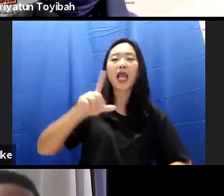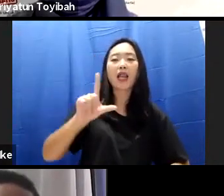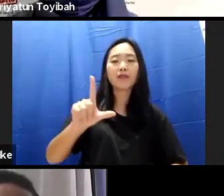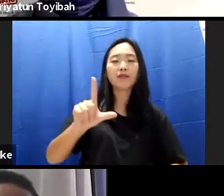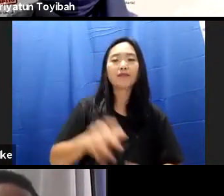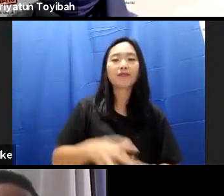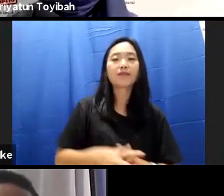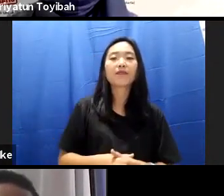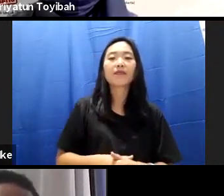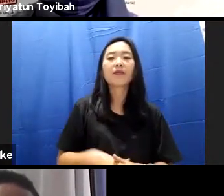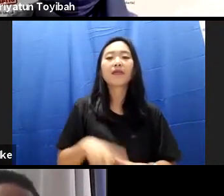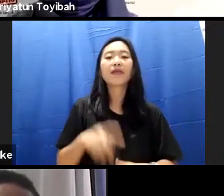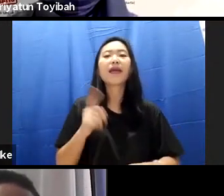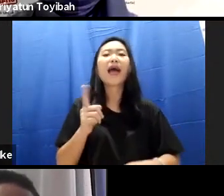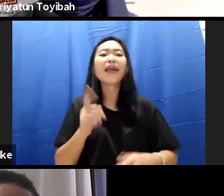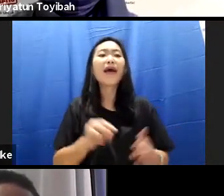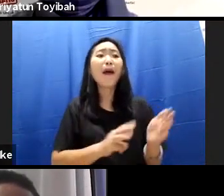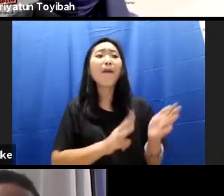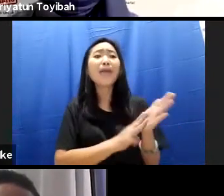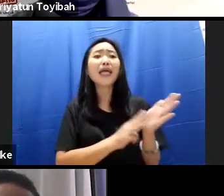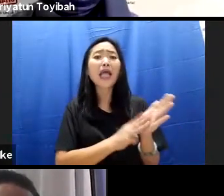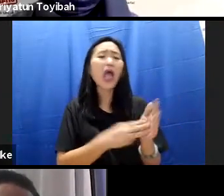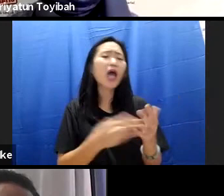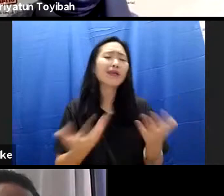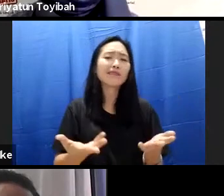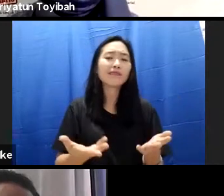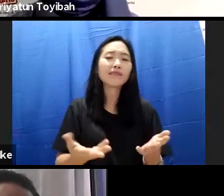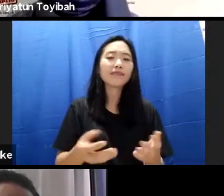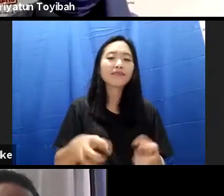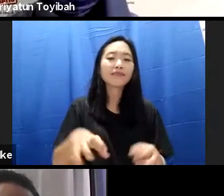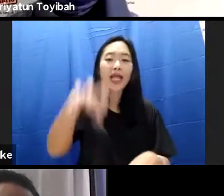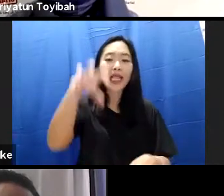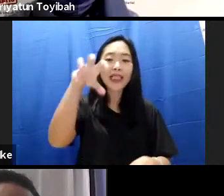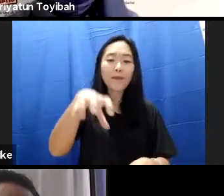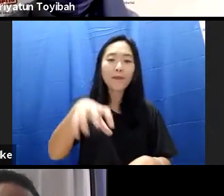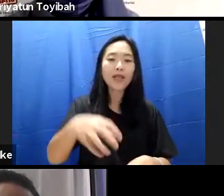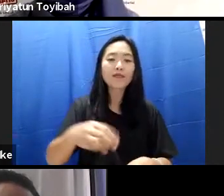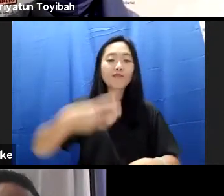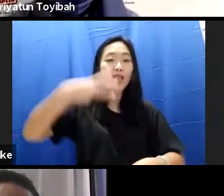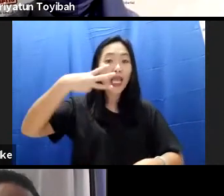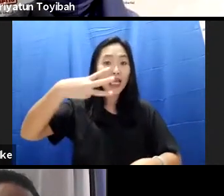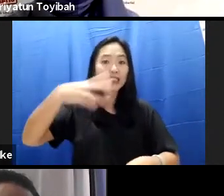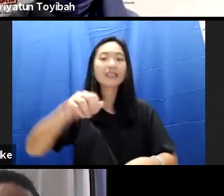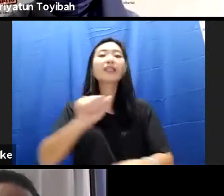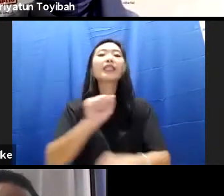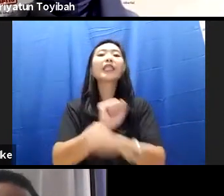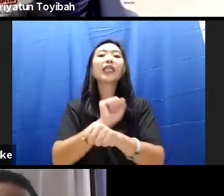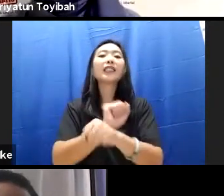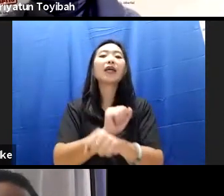Kak, di lembaga pendidikan tempat Kak Els bekerja? Kalau ada, bentuknya kira-kira apa aja?